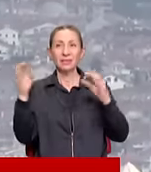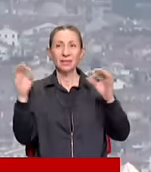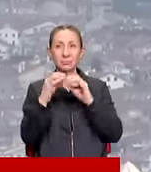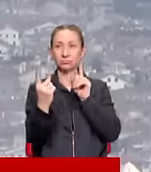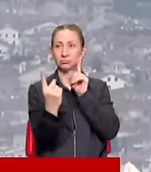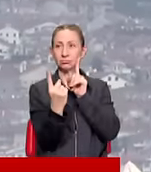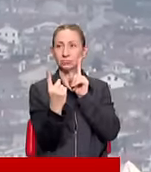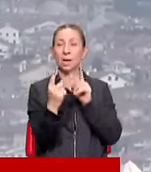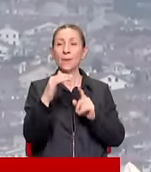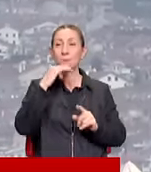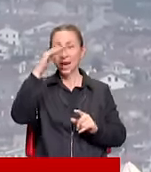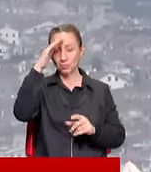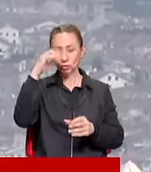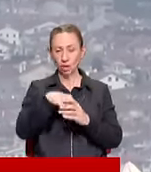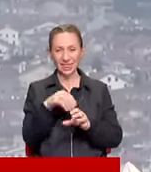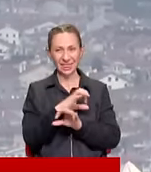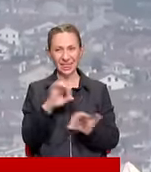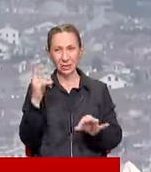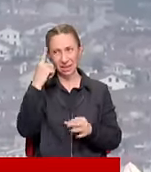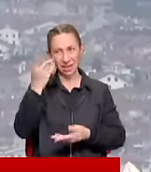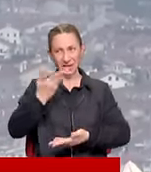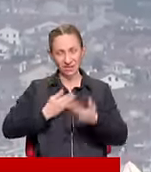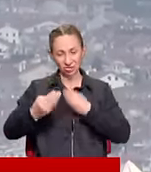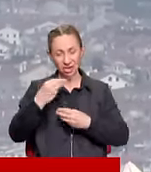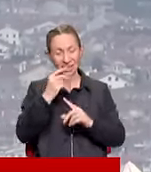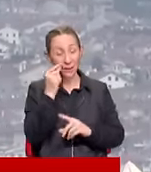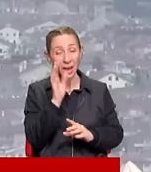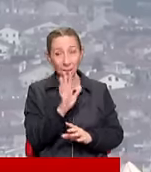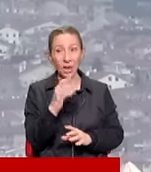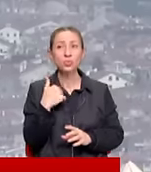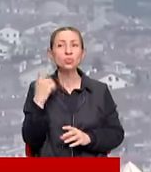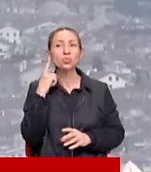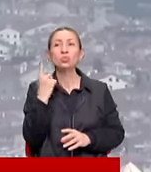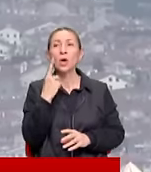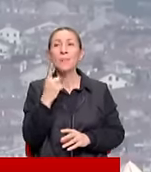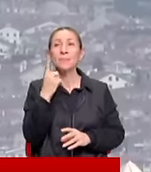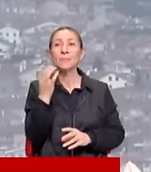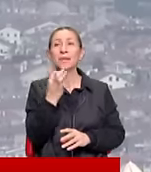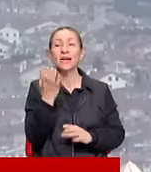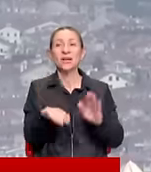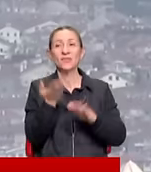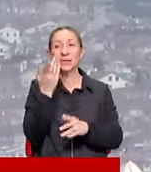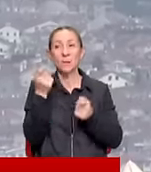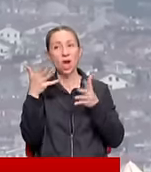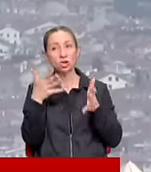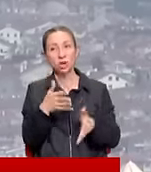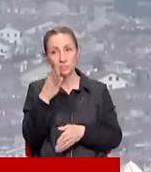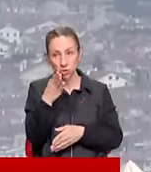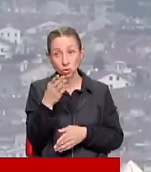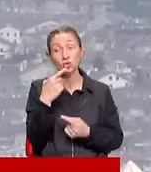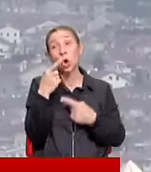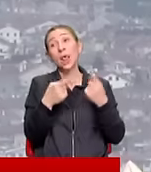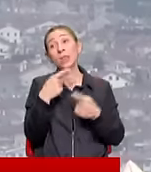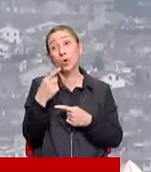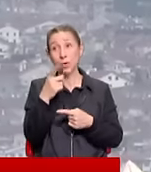da yer alıyor. Şimdi bayram sonu tam net bilgiler gelecek İlker Bey. Ama duyumuza göre 1 milyarın üzerinde para harcandığı